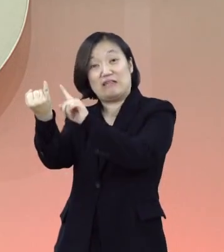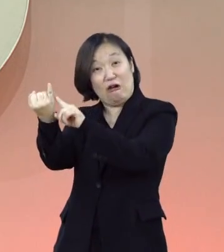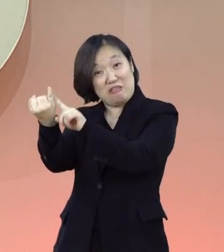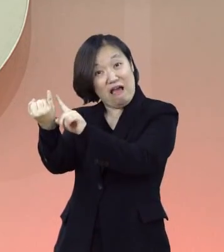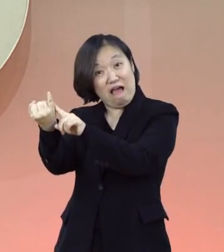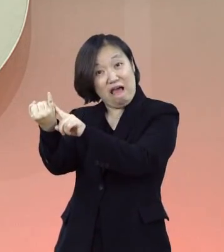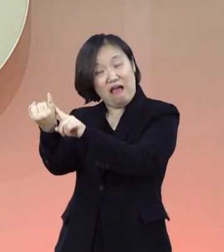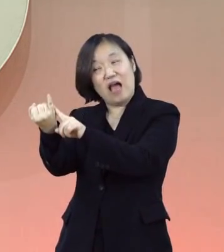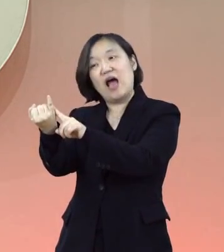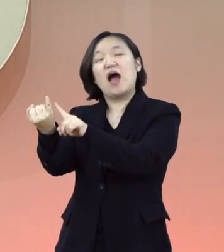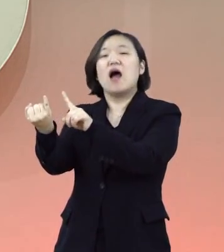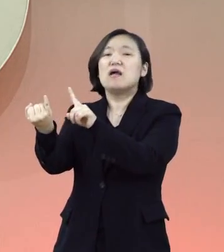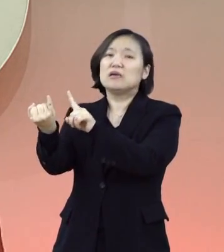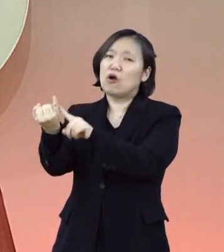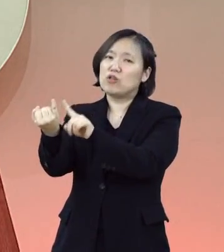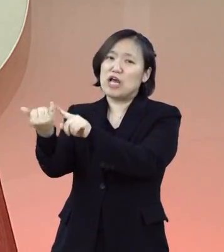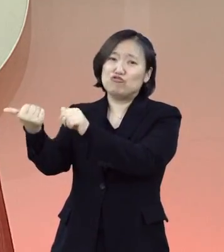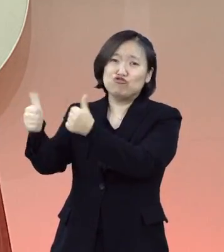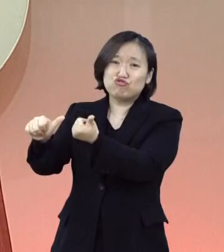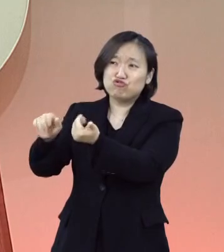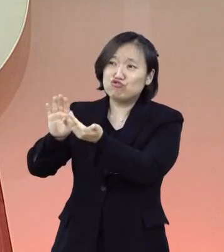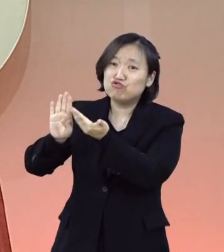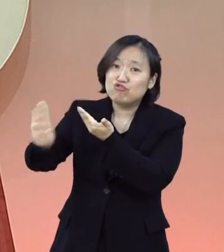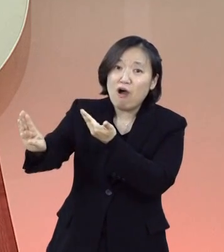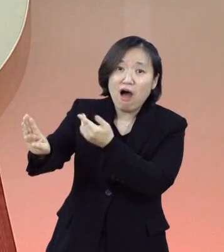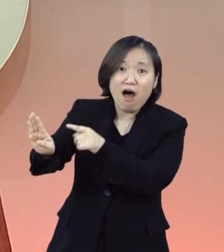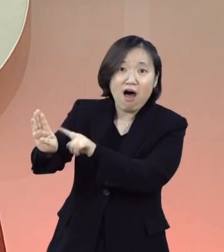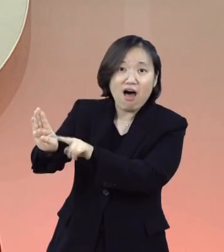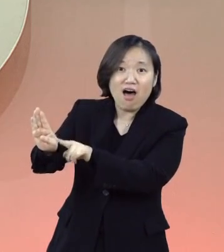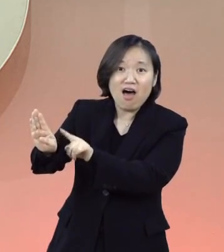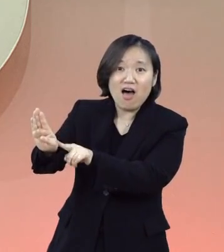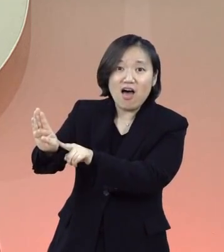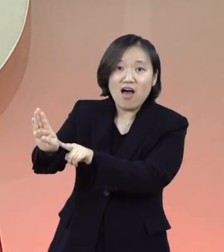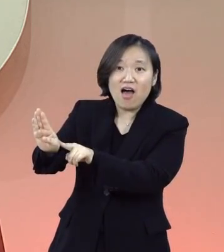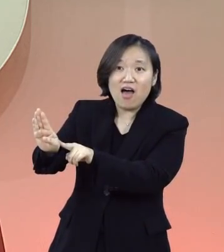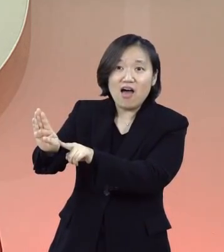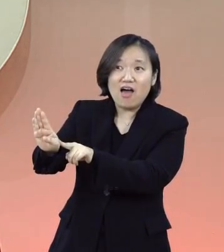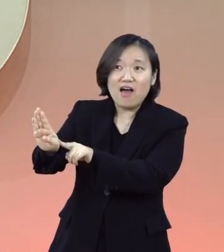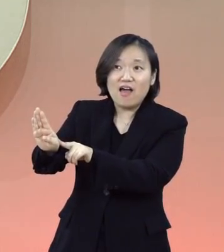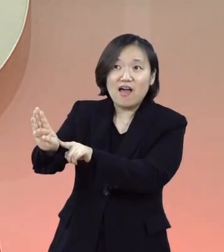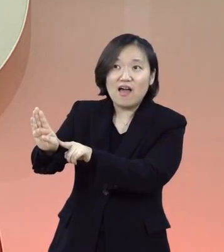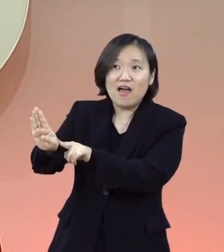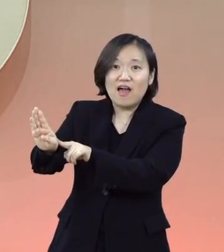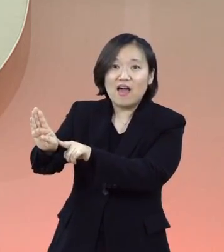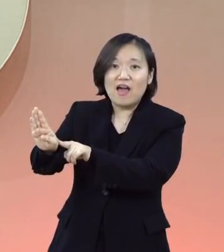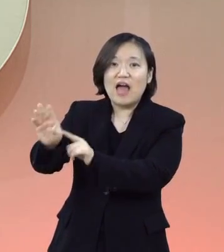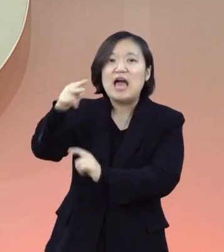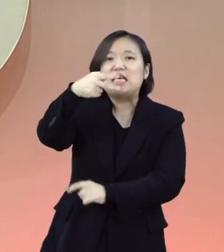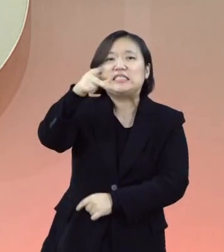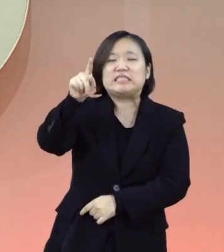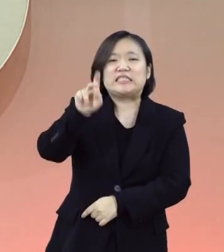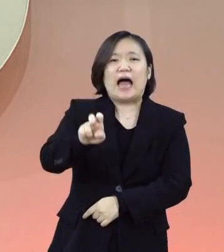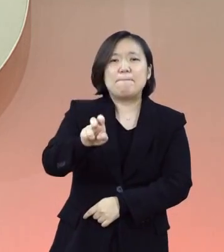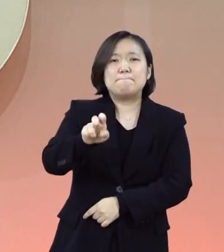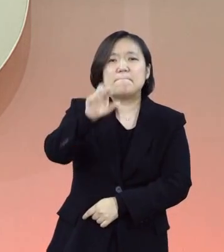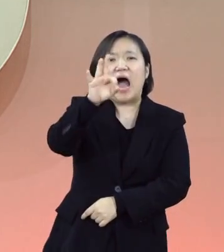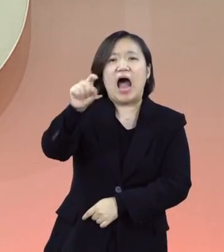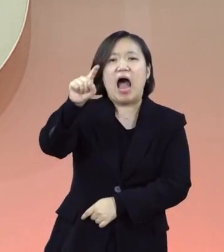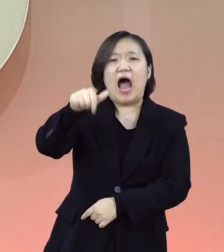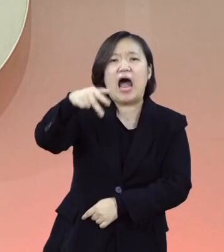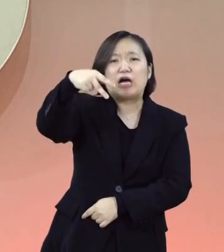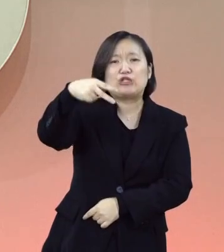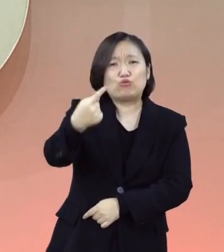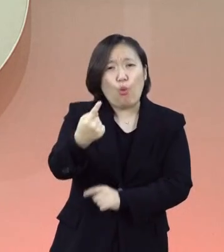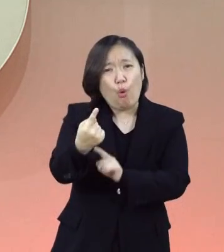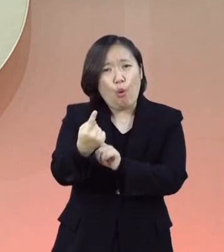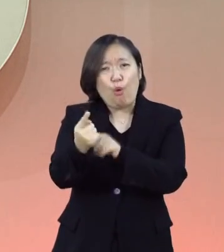풍요 속에서 살았던 그 여인네는 죽은 뒤에 아마 사막도, 지옥이나 악이나